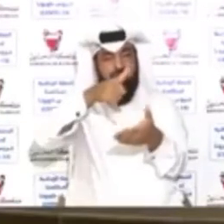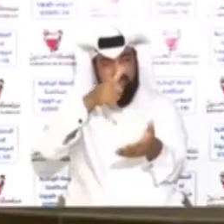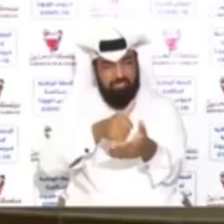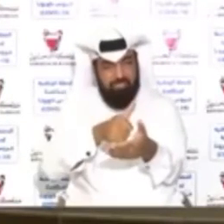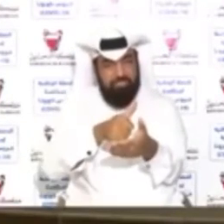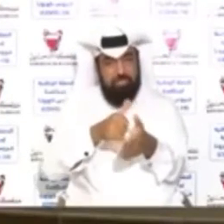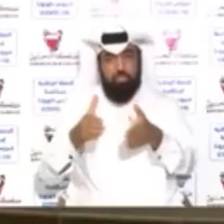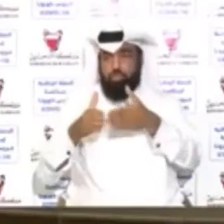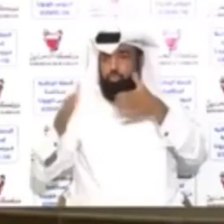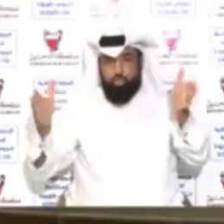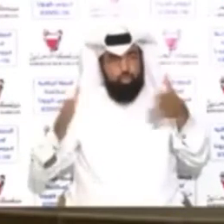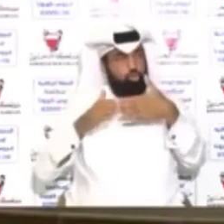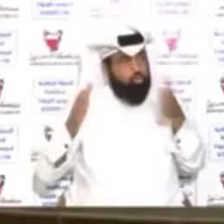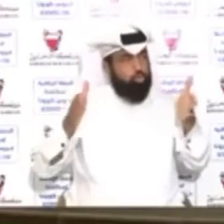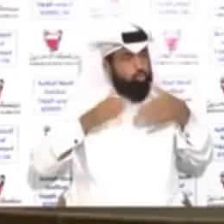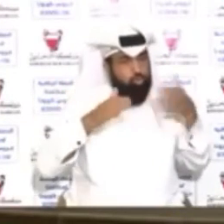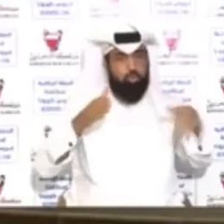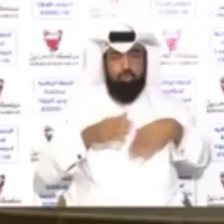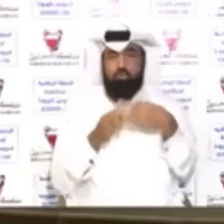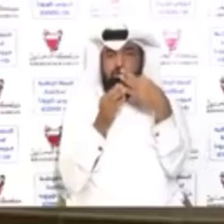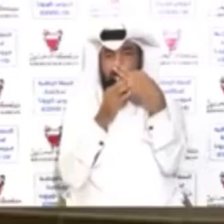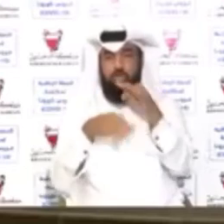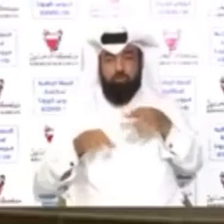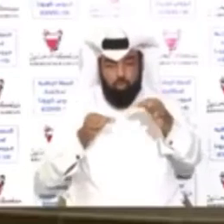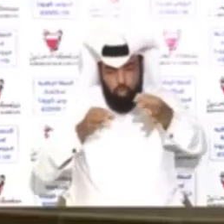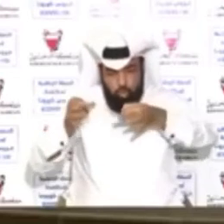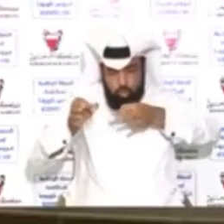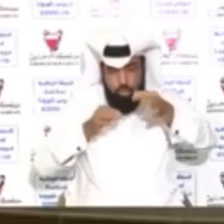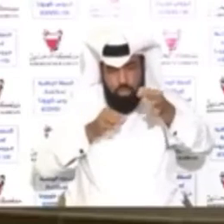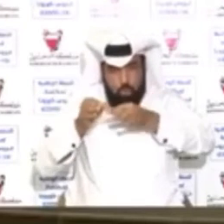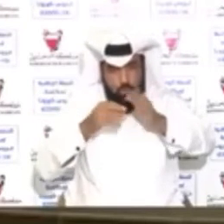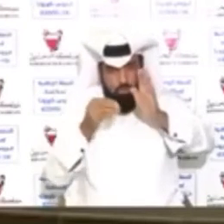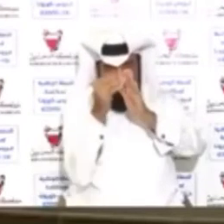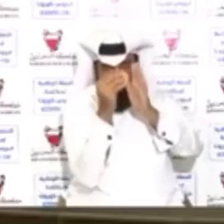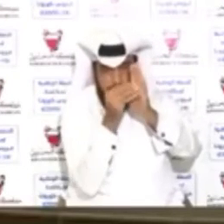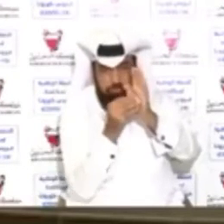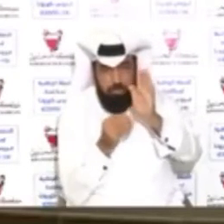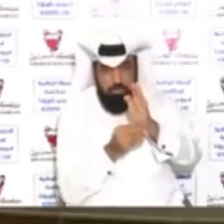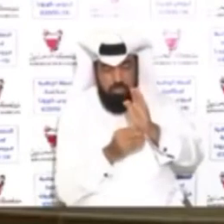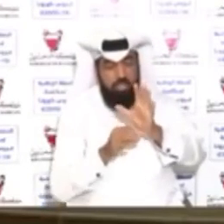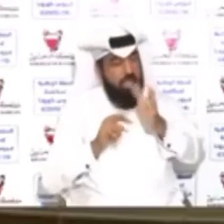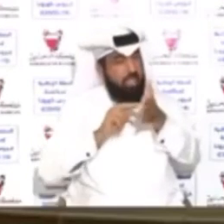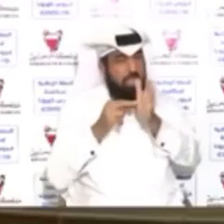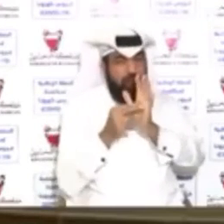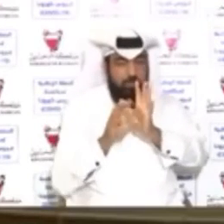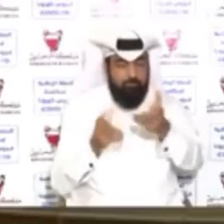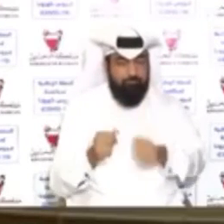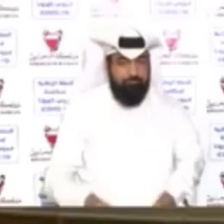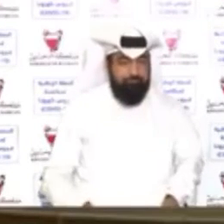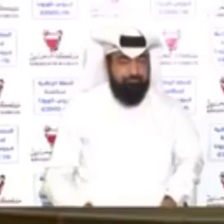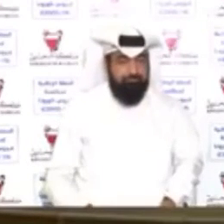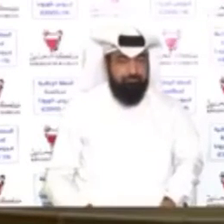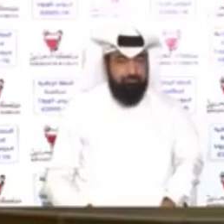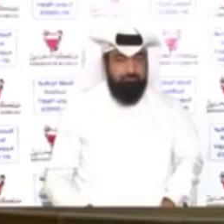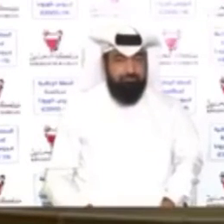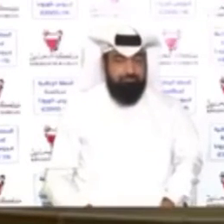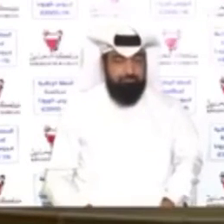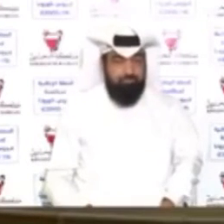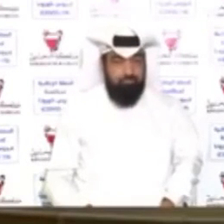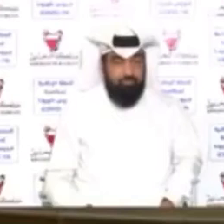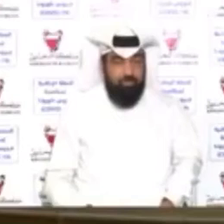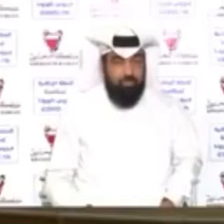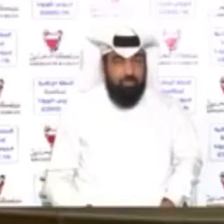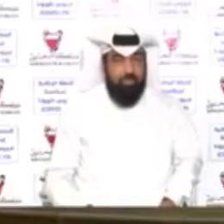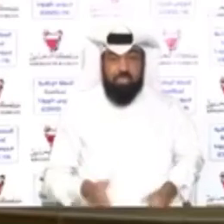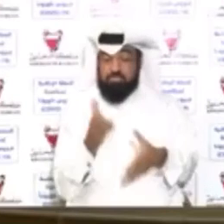العزل والعلاج وفق الخطة التي وضعها الفريق الطبي للتصدي لفيروس كورونا COVID-19، وذلك